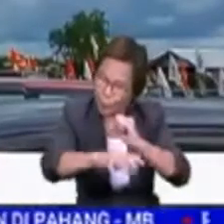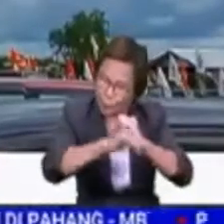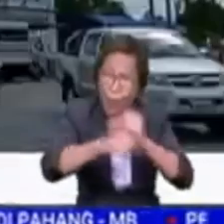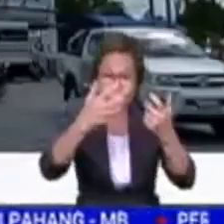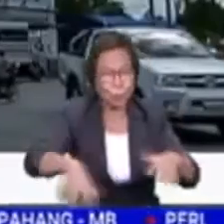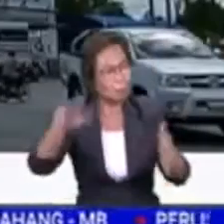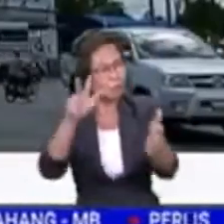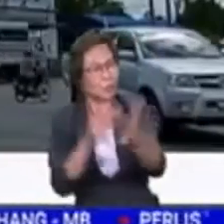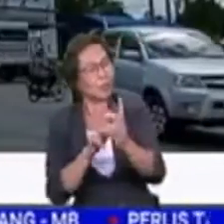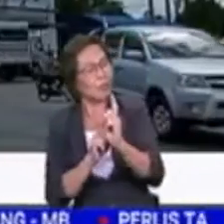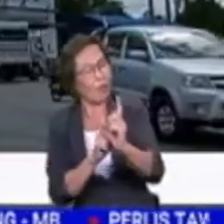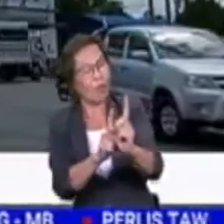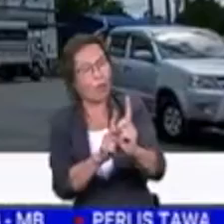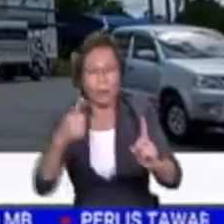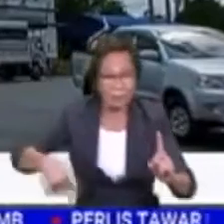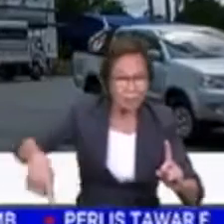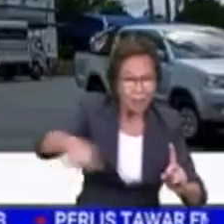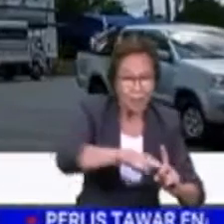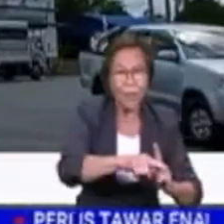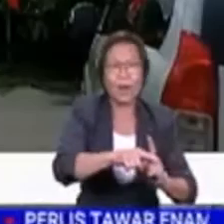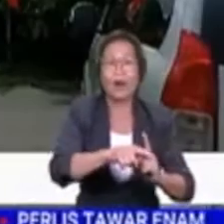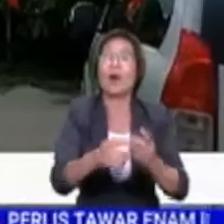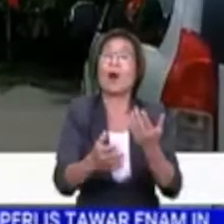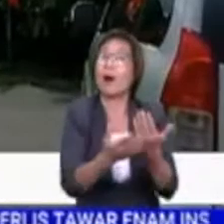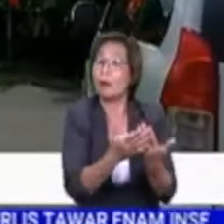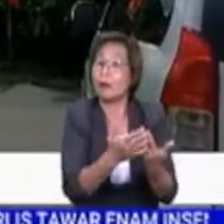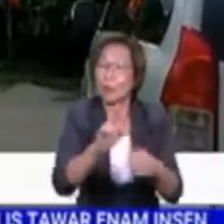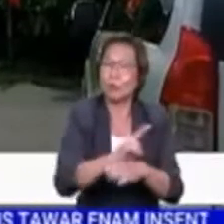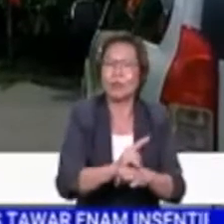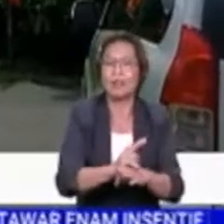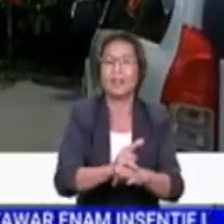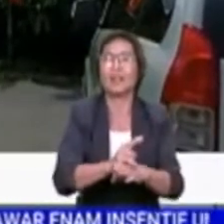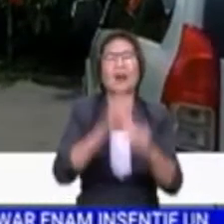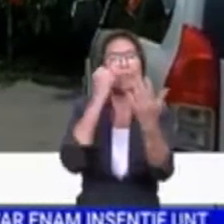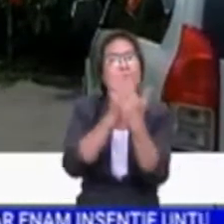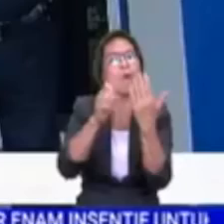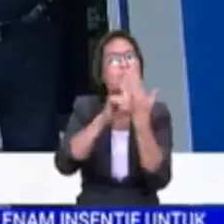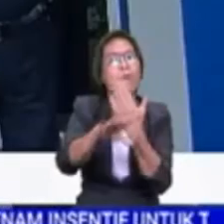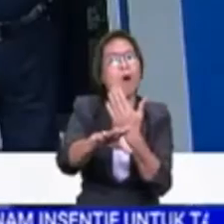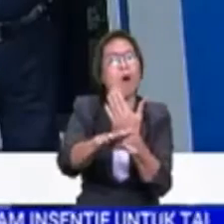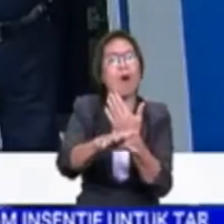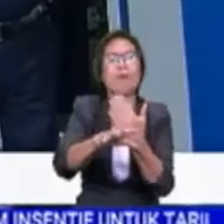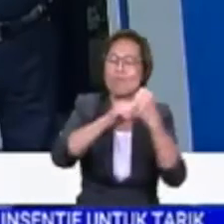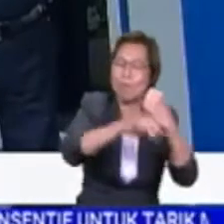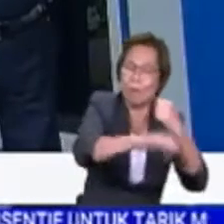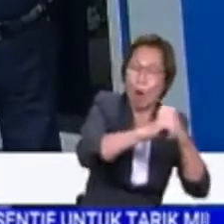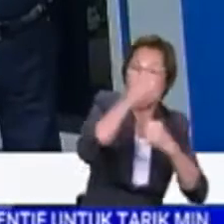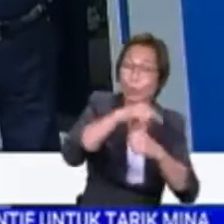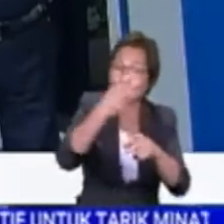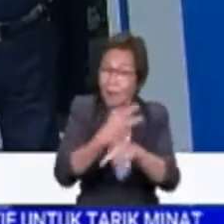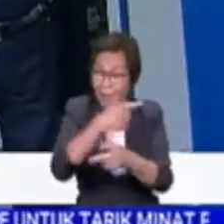yang telah ditetapkan. Mereka menggunakan kemudahan berkempen menggunakan platform media sosial. Untuk operasi pada kali